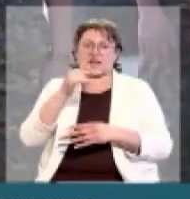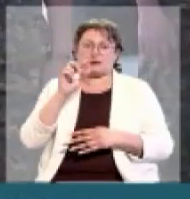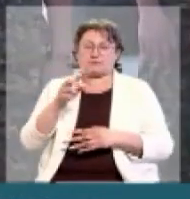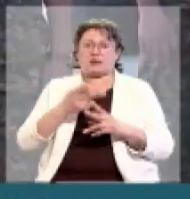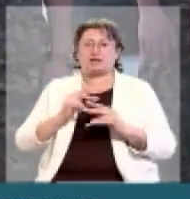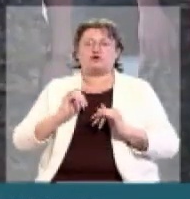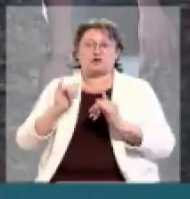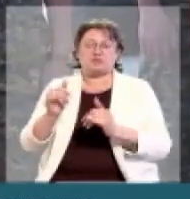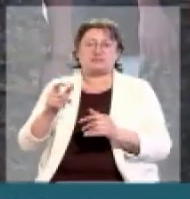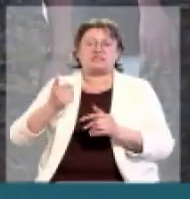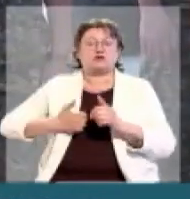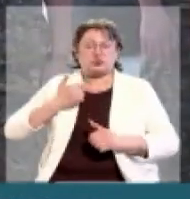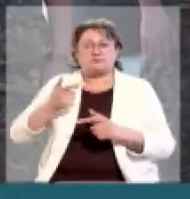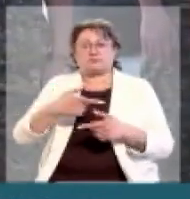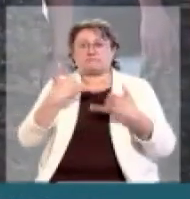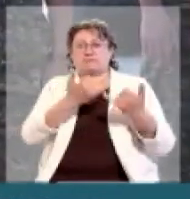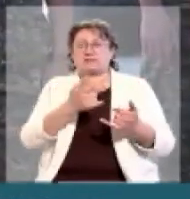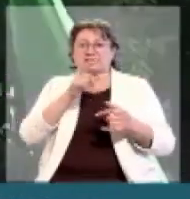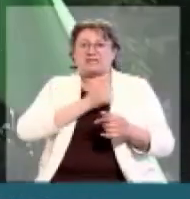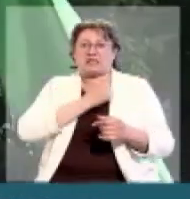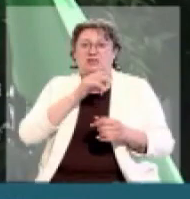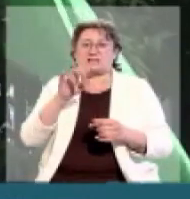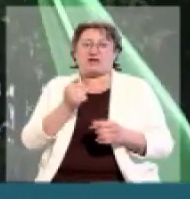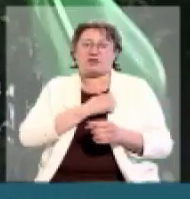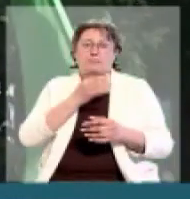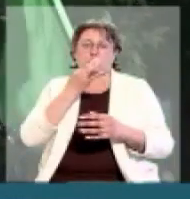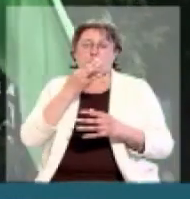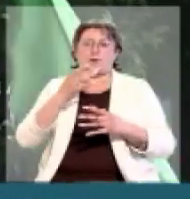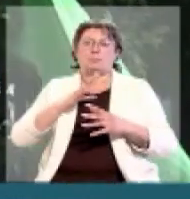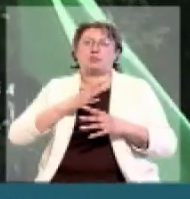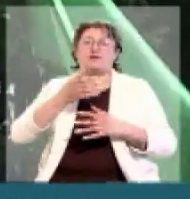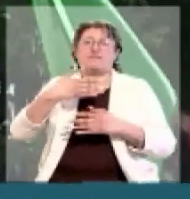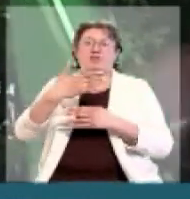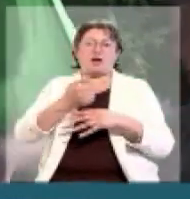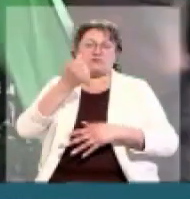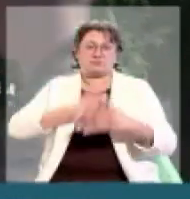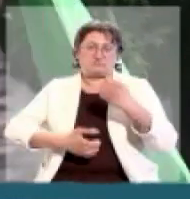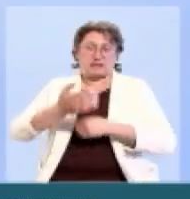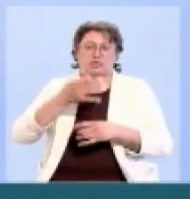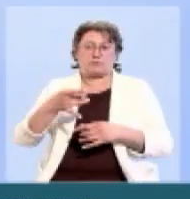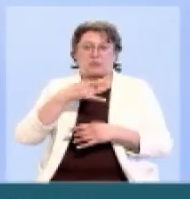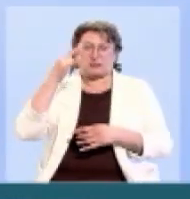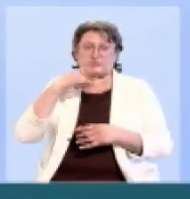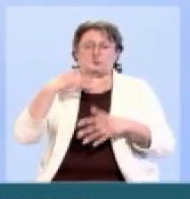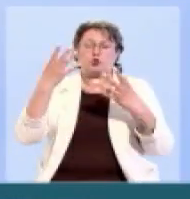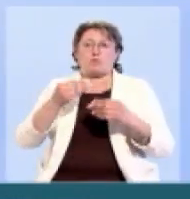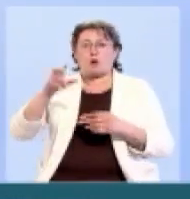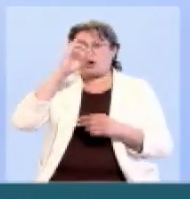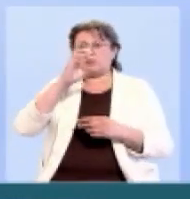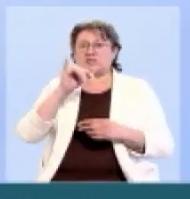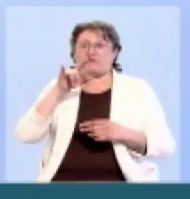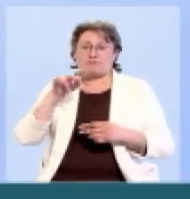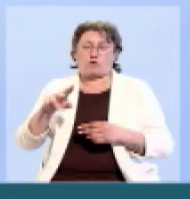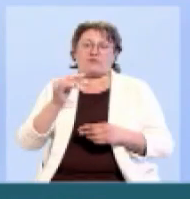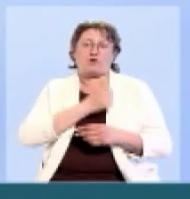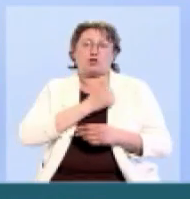Этой честью удостоились солдаты Национальной гвардии. После в торжественной обстановке был поднят флаг Республики Казахстан. С днем государственных